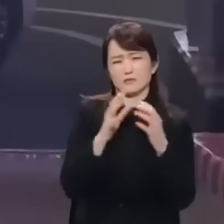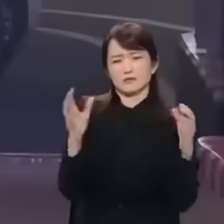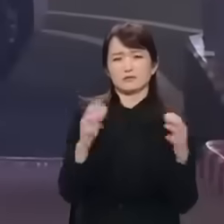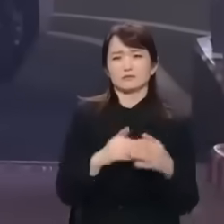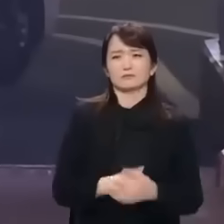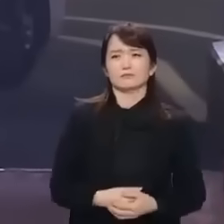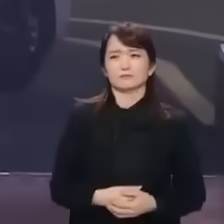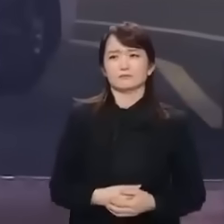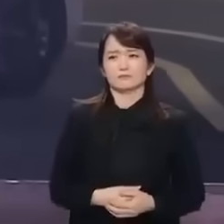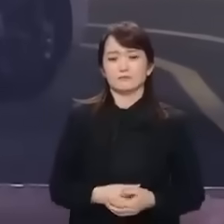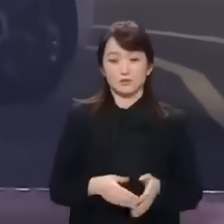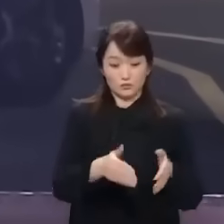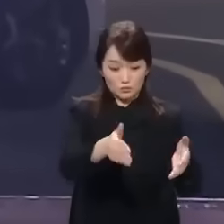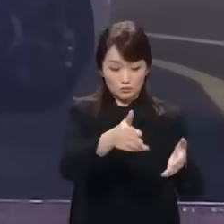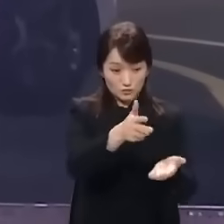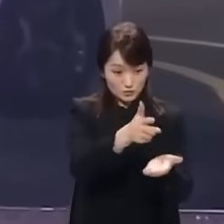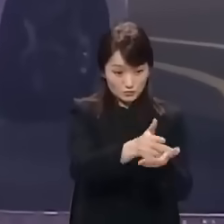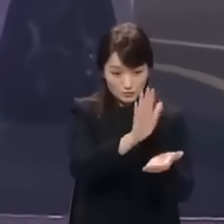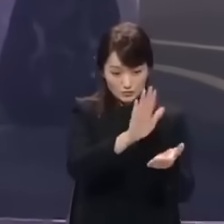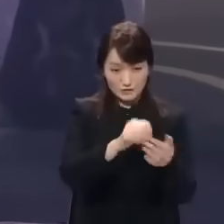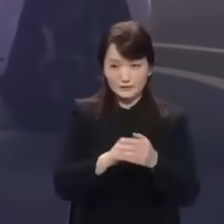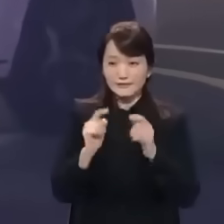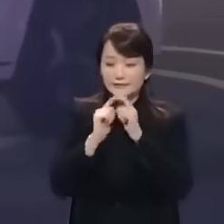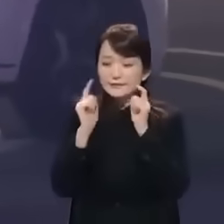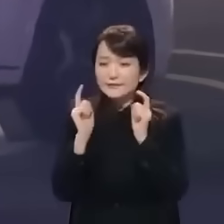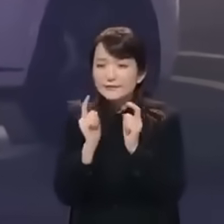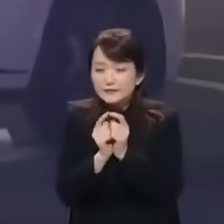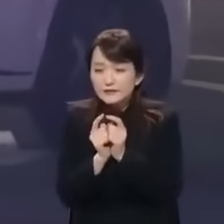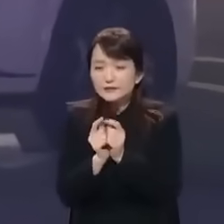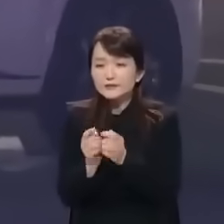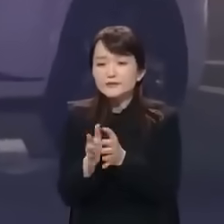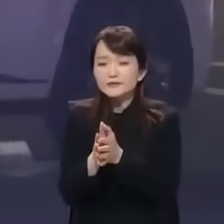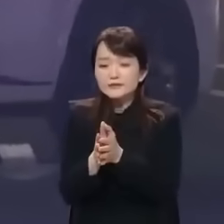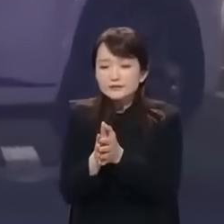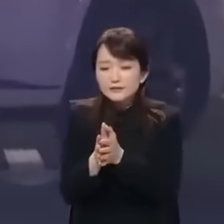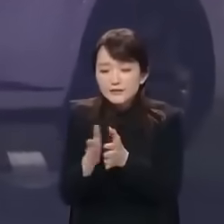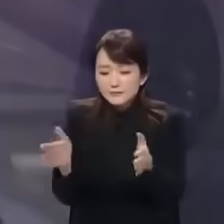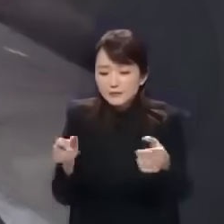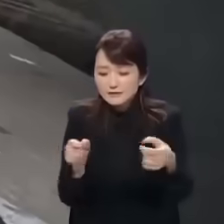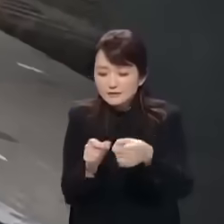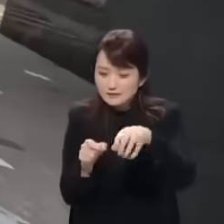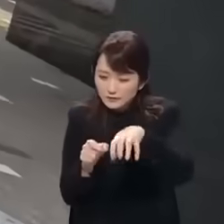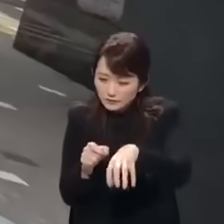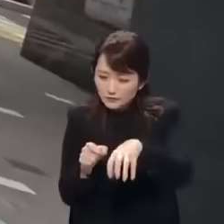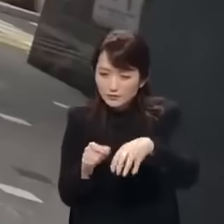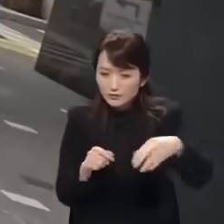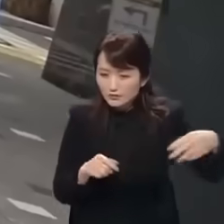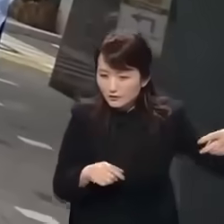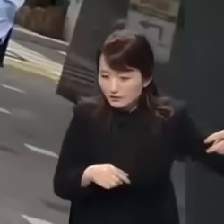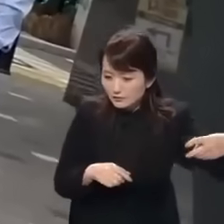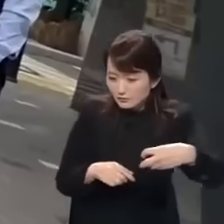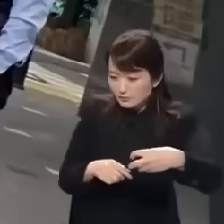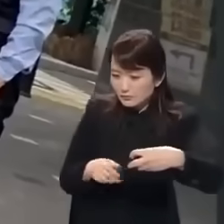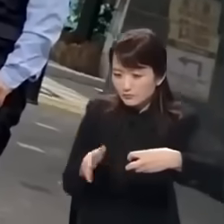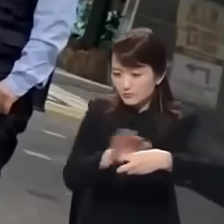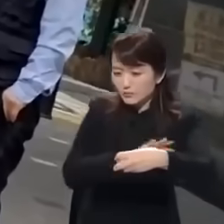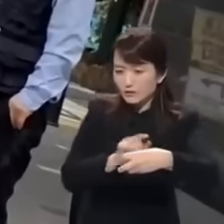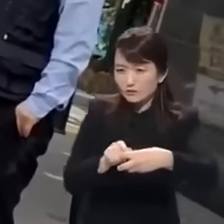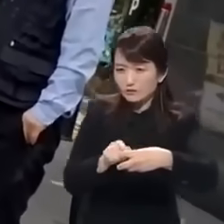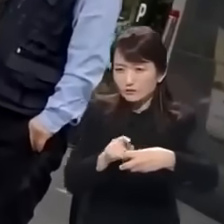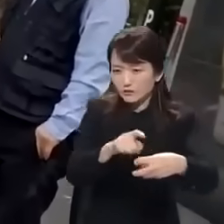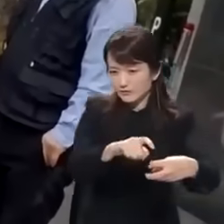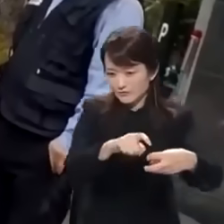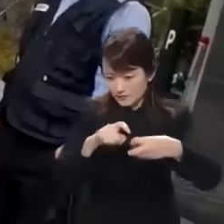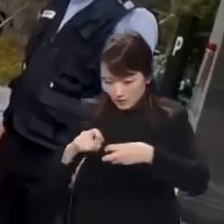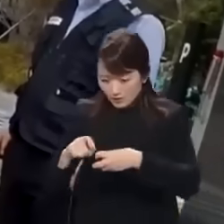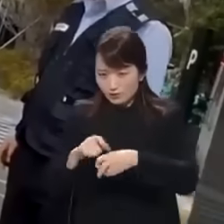통상 저희가 도로가 아니고 사적으로 이용되는 토지라고 해가지고 이런 행동을 한다 하더라도 바로 견인을 하거나 또는 거기에 대한